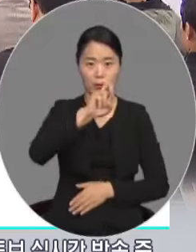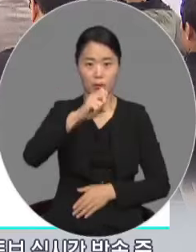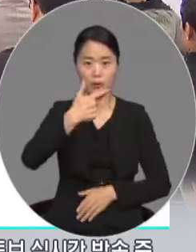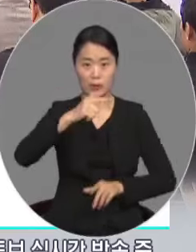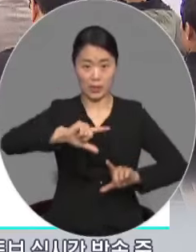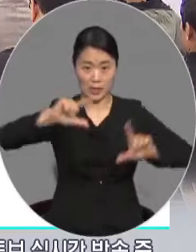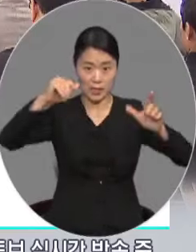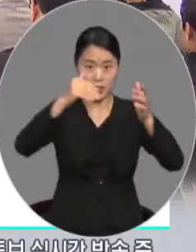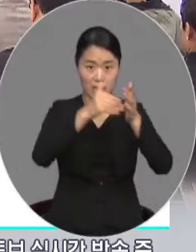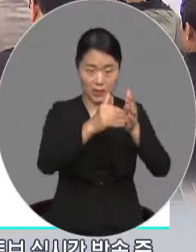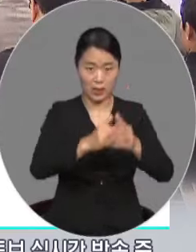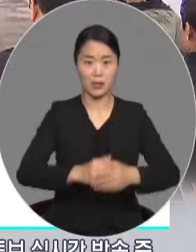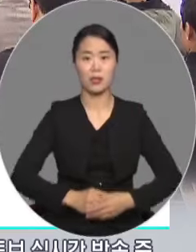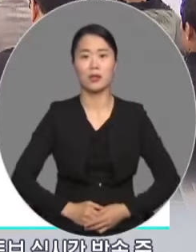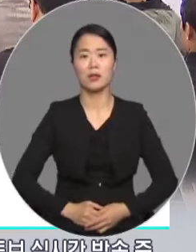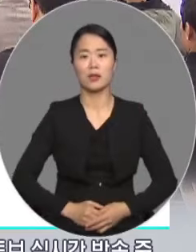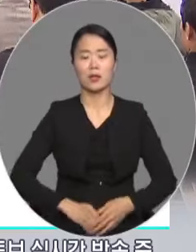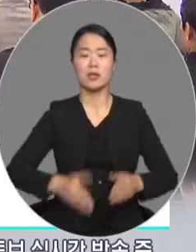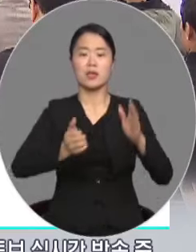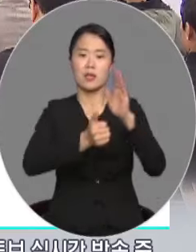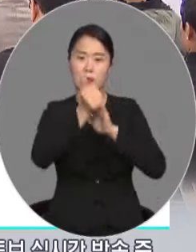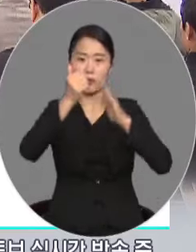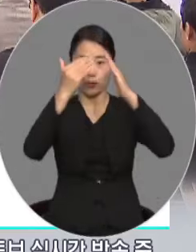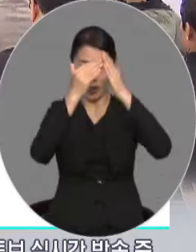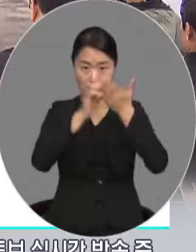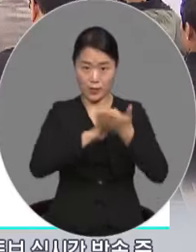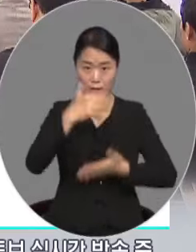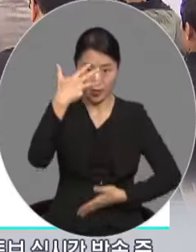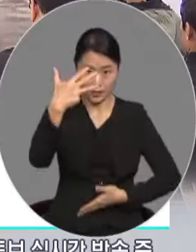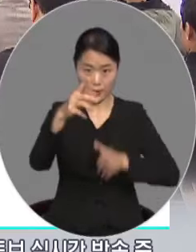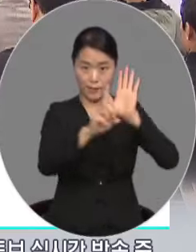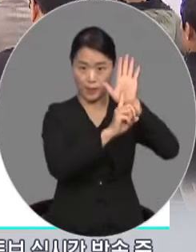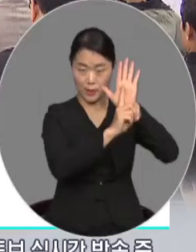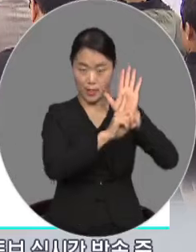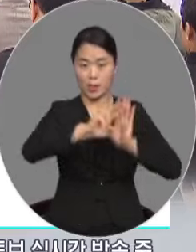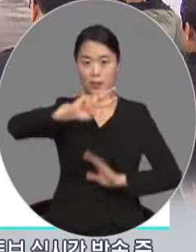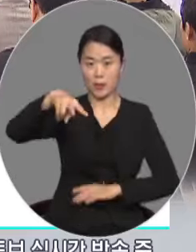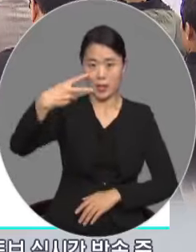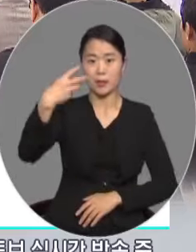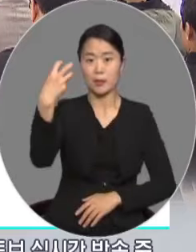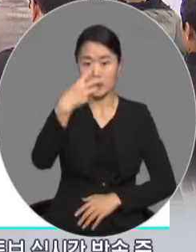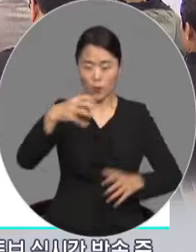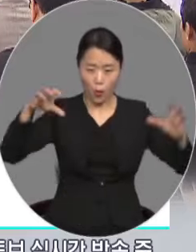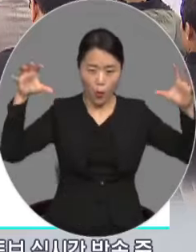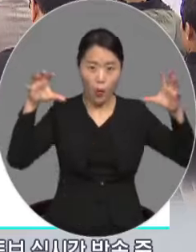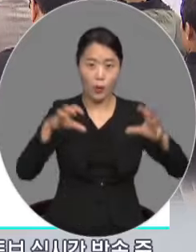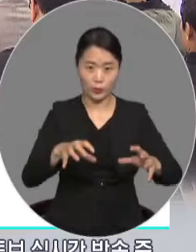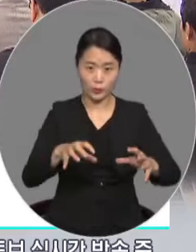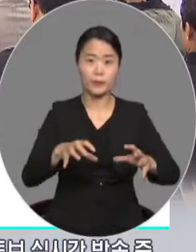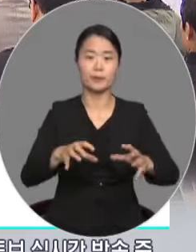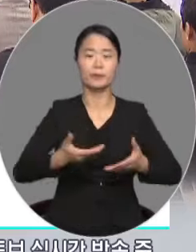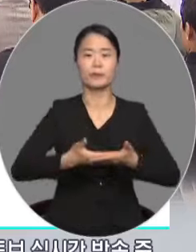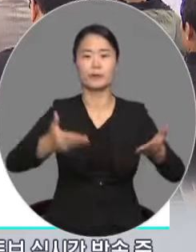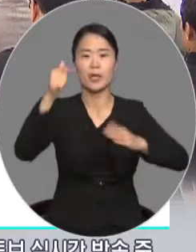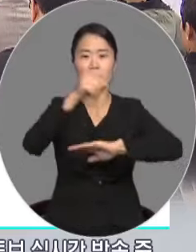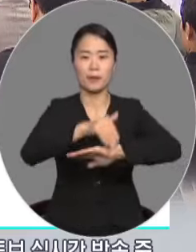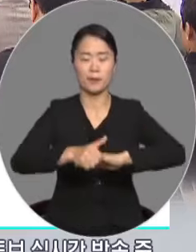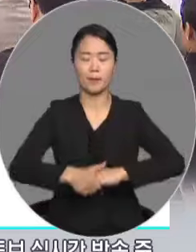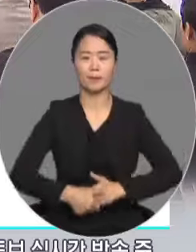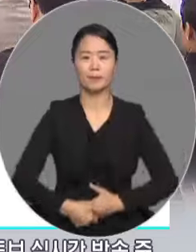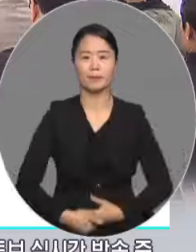이 같은 희망주택 8곳을 조성해 모두 230호를 공급할 계획입니다. 배대원